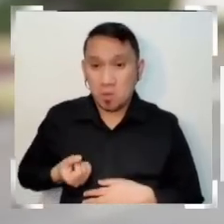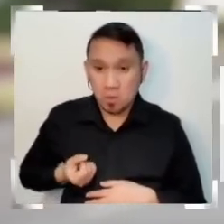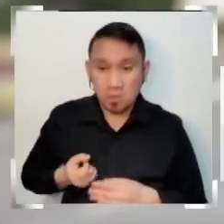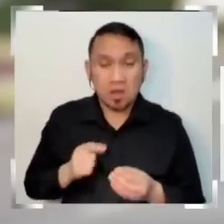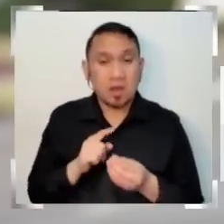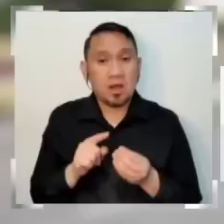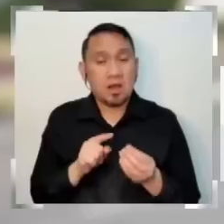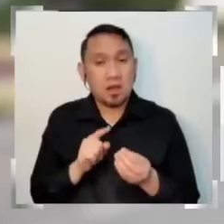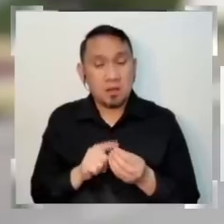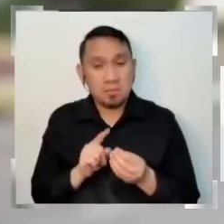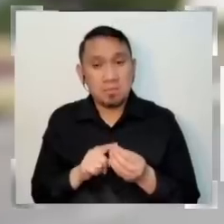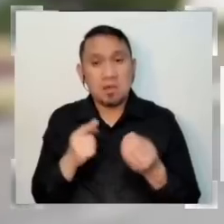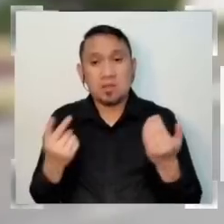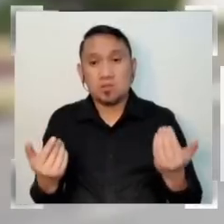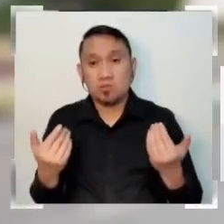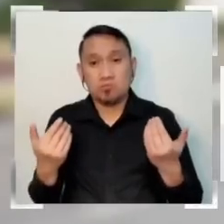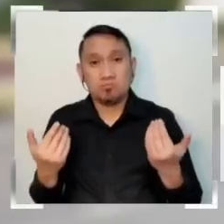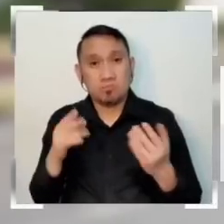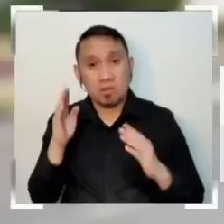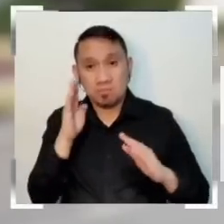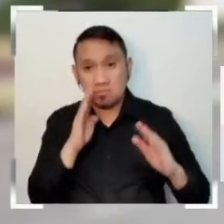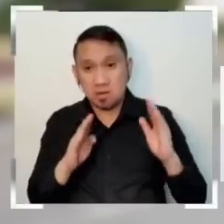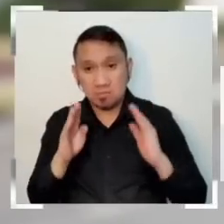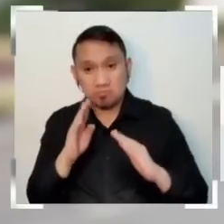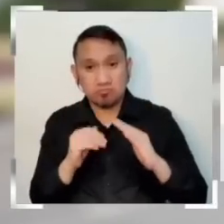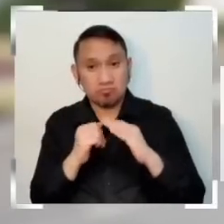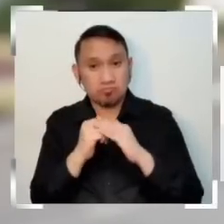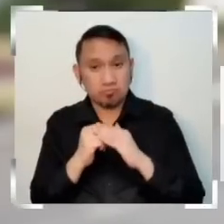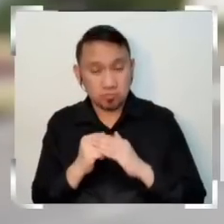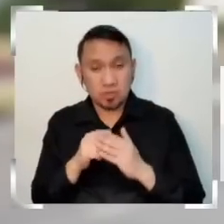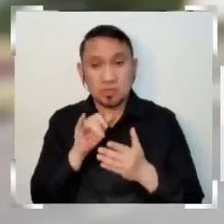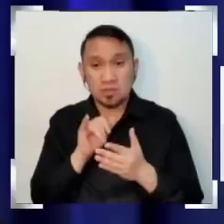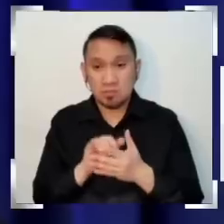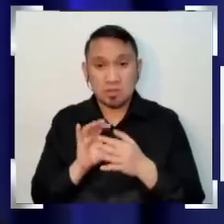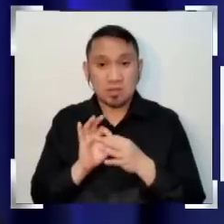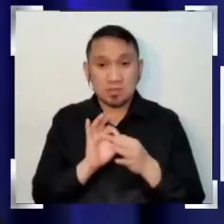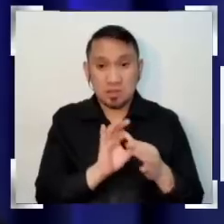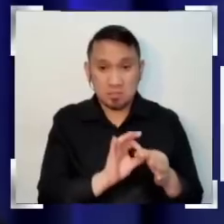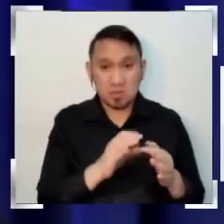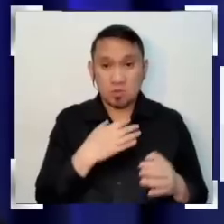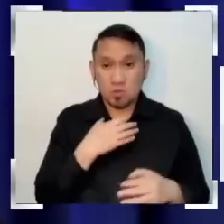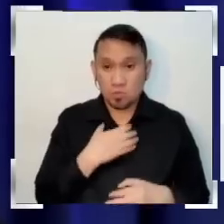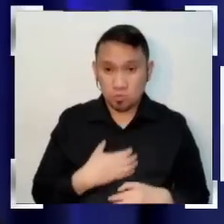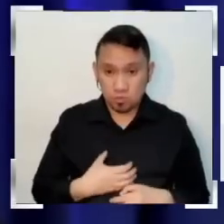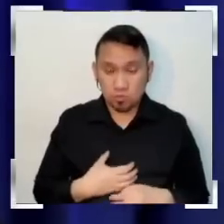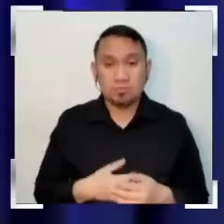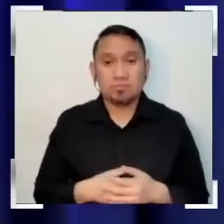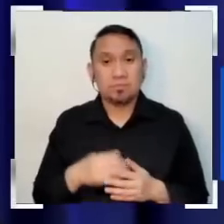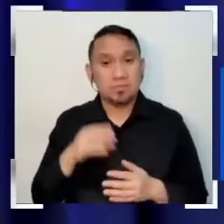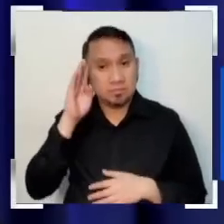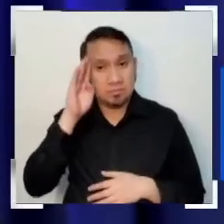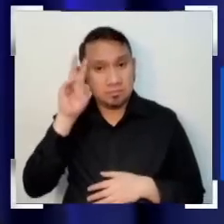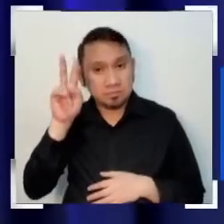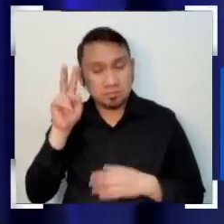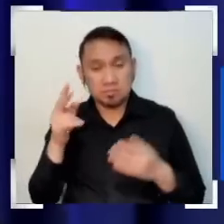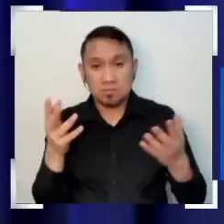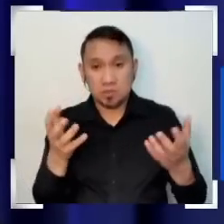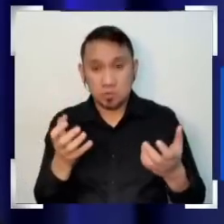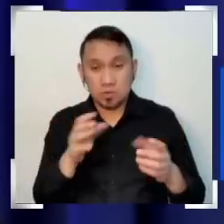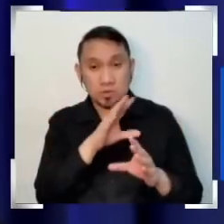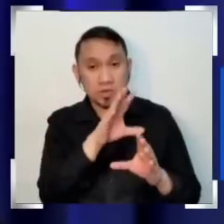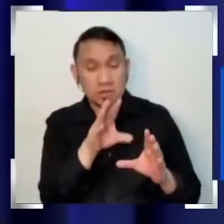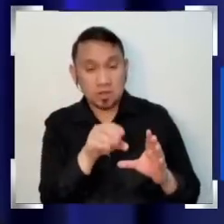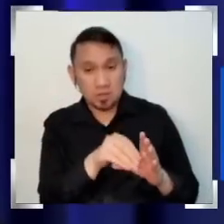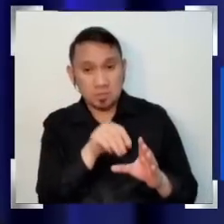stunting o pagkabansot na kakabit ng problema ng gutom sa bansa. Gusto ng Pangulo natin is to add that dimension of stunting into